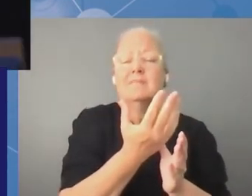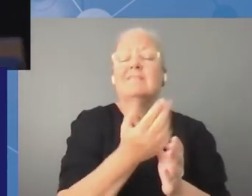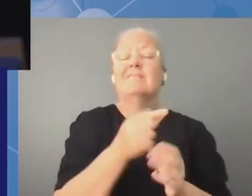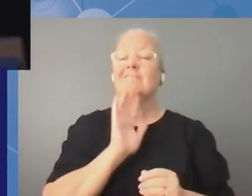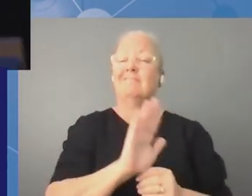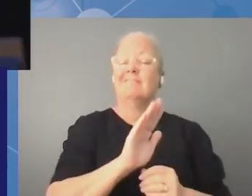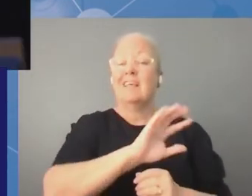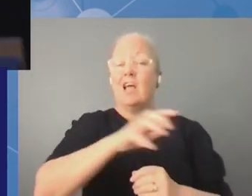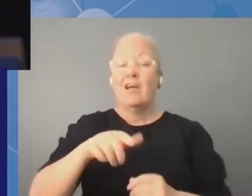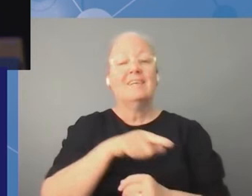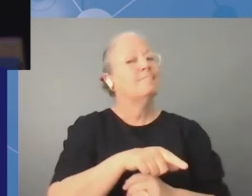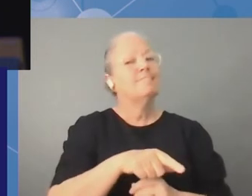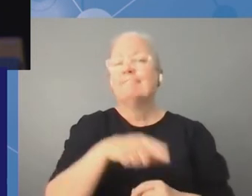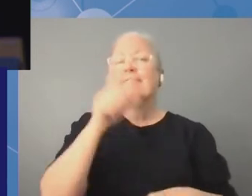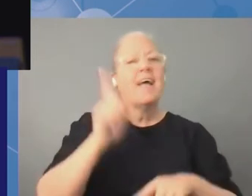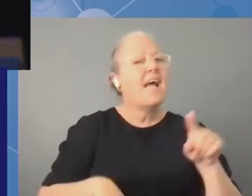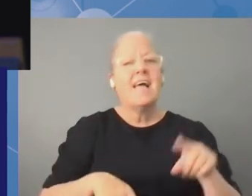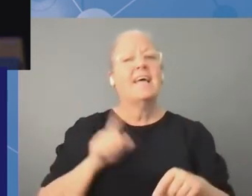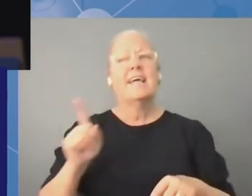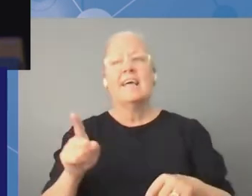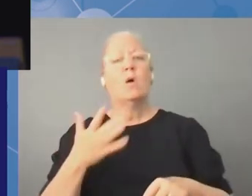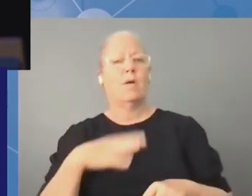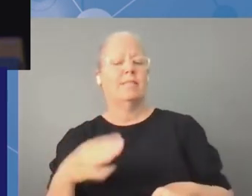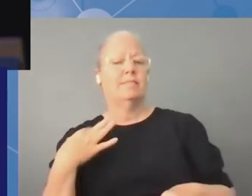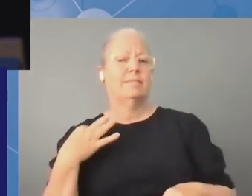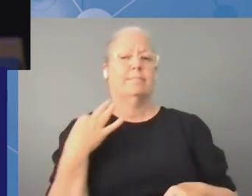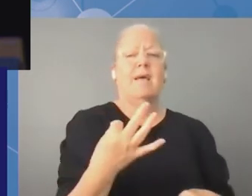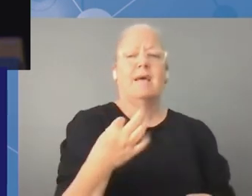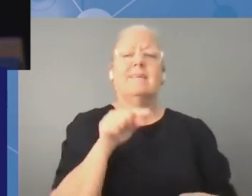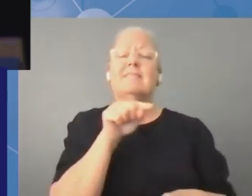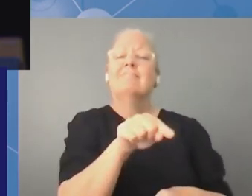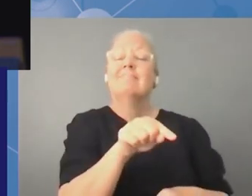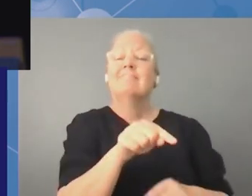دول أخرى متقدمة لا يستطيعون